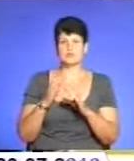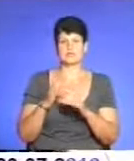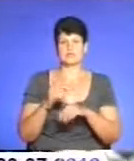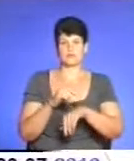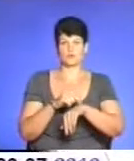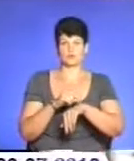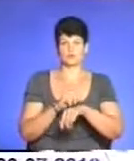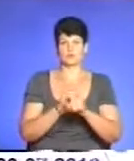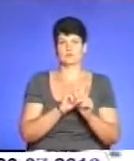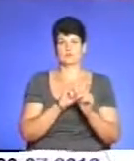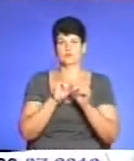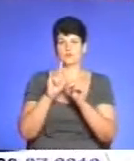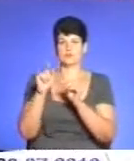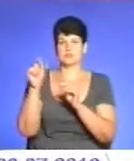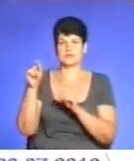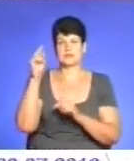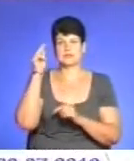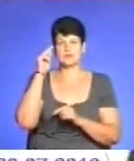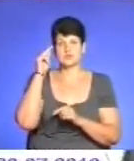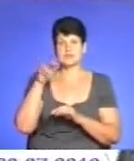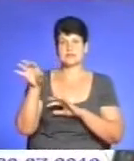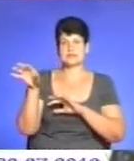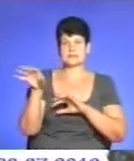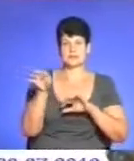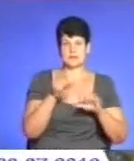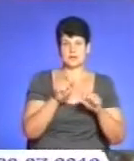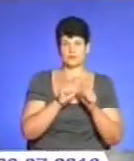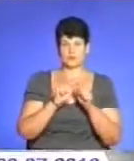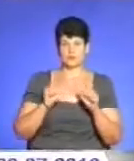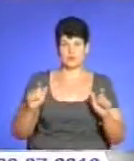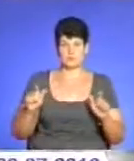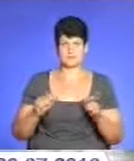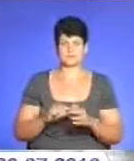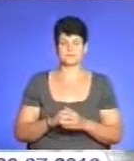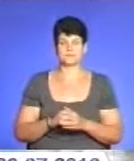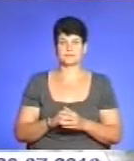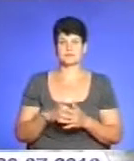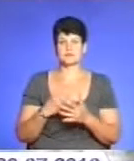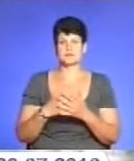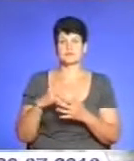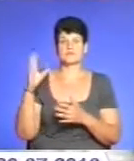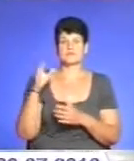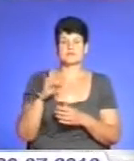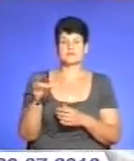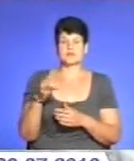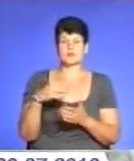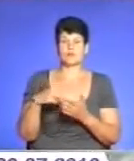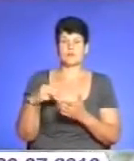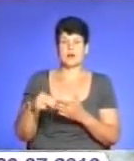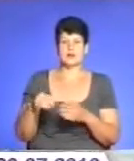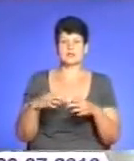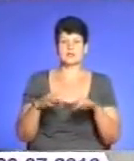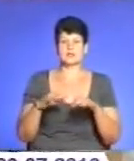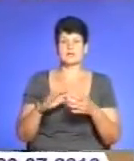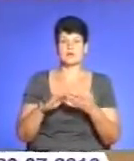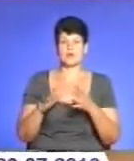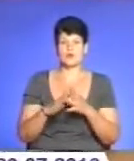години відвозитимуть їх на навчання та забиратимуть зі школи. Майже всі райони закуповують транспорт на